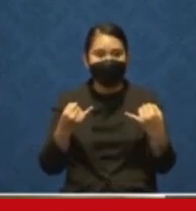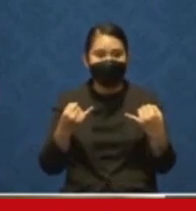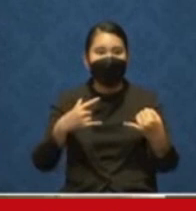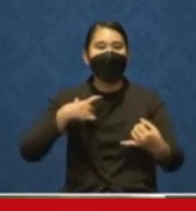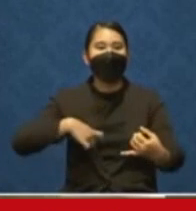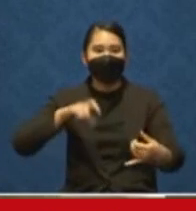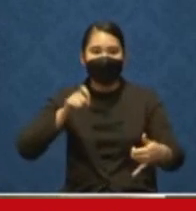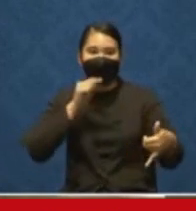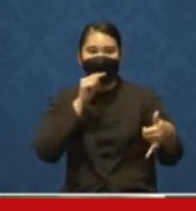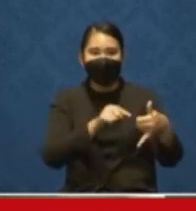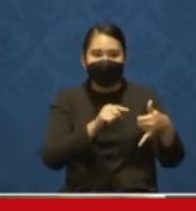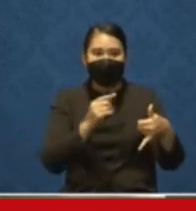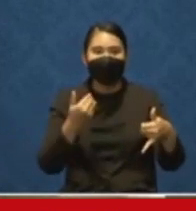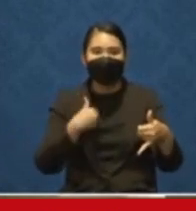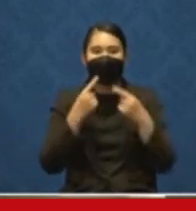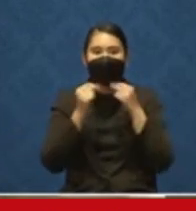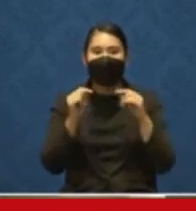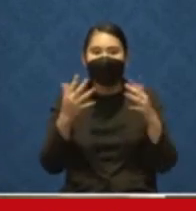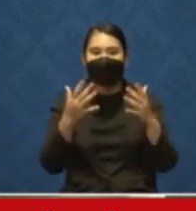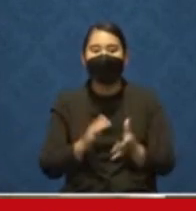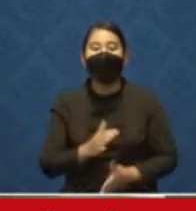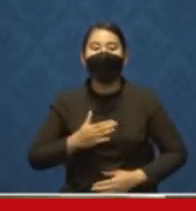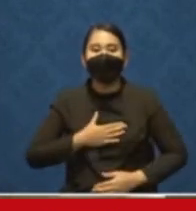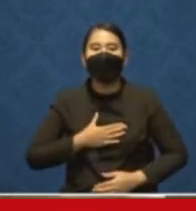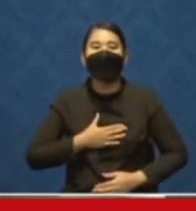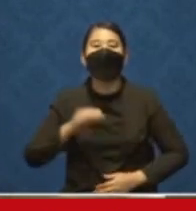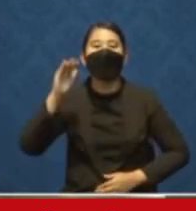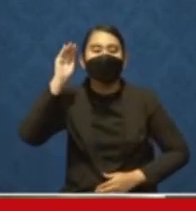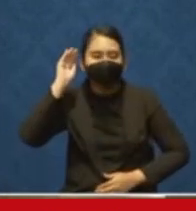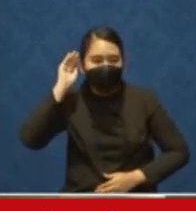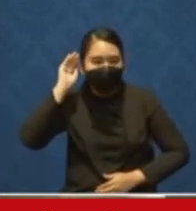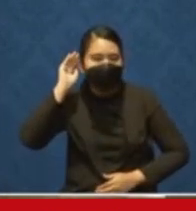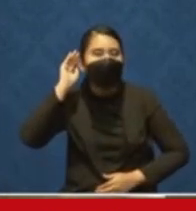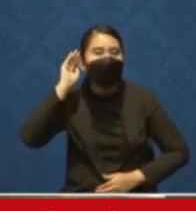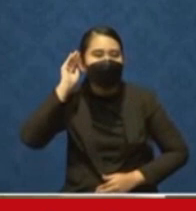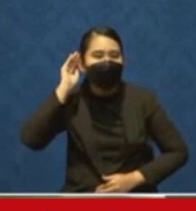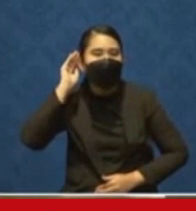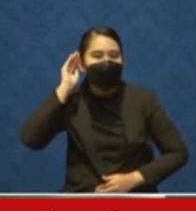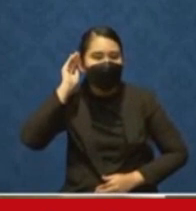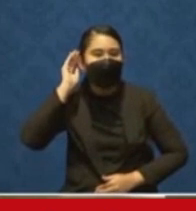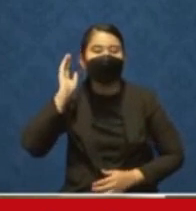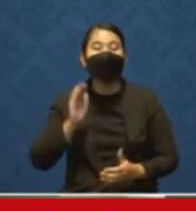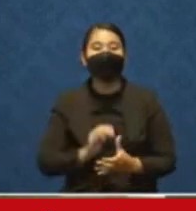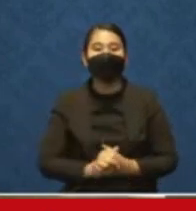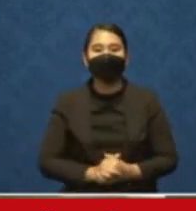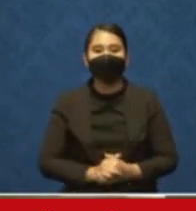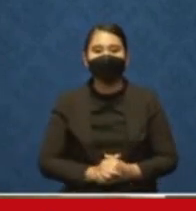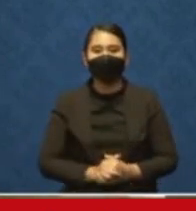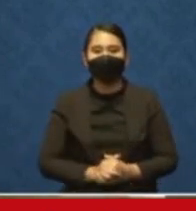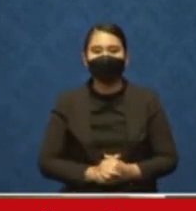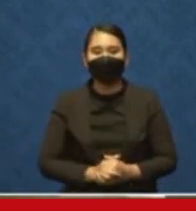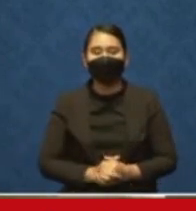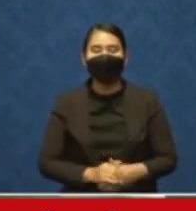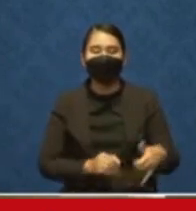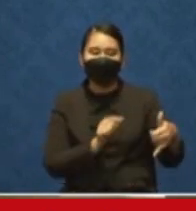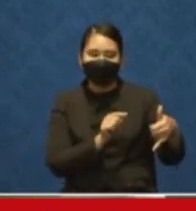สารภาพสิแต่ถ้าว่าความกันจะสู้คดีกันก็คือถ้าศาลสั่งเลยไม่